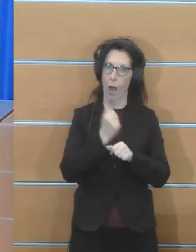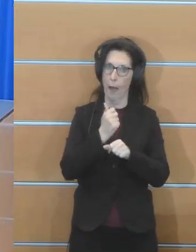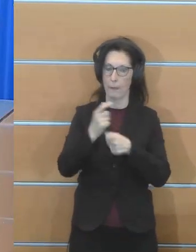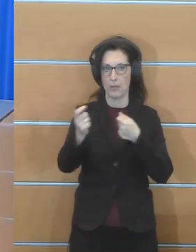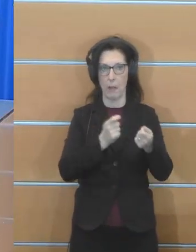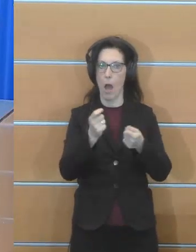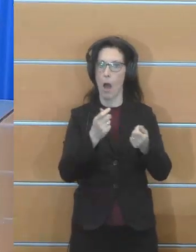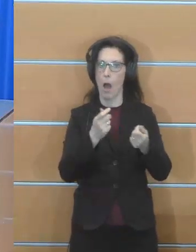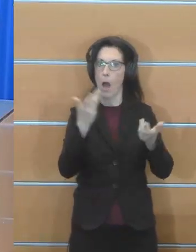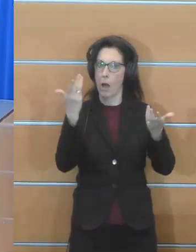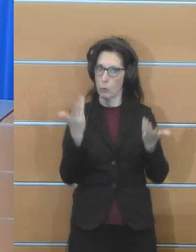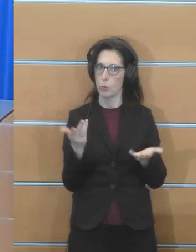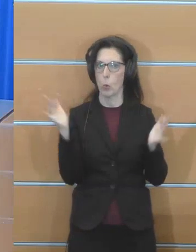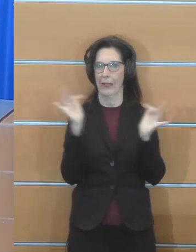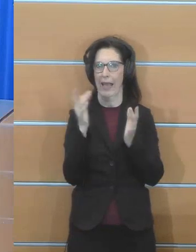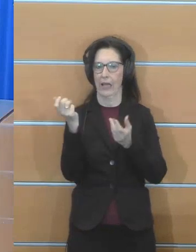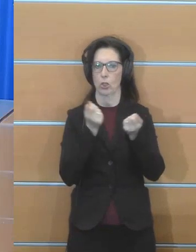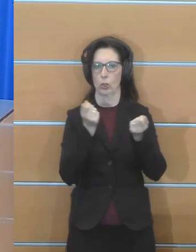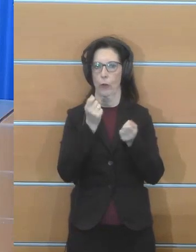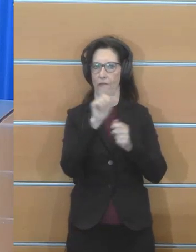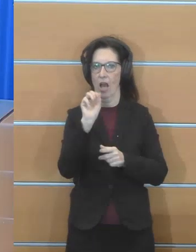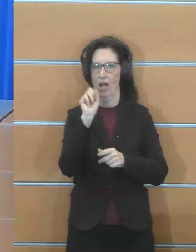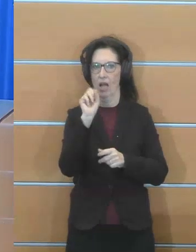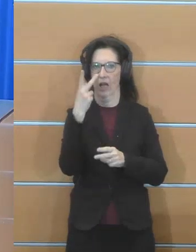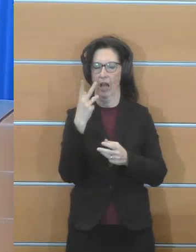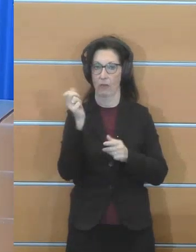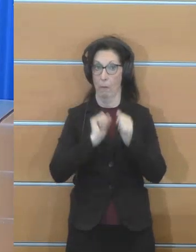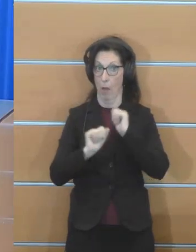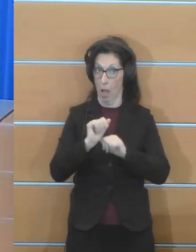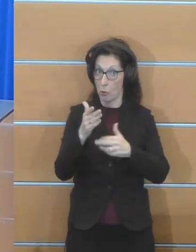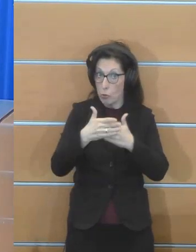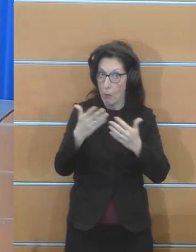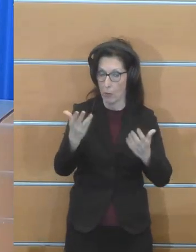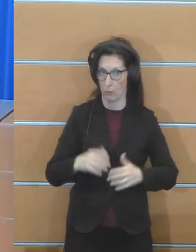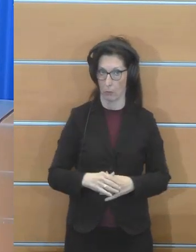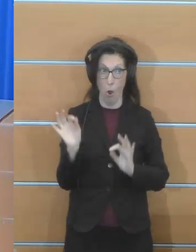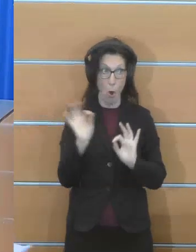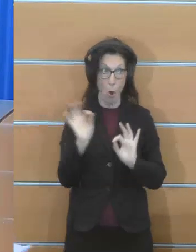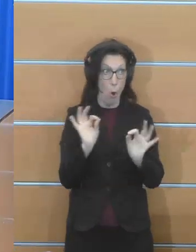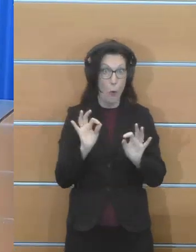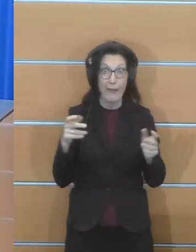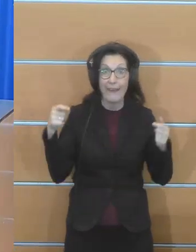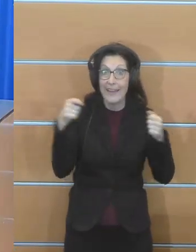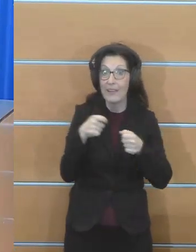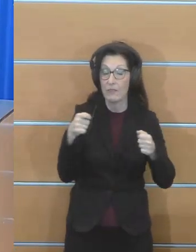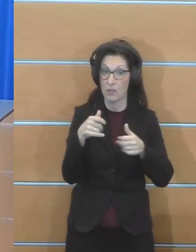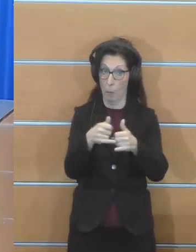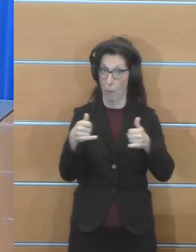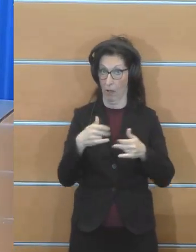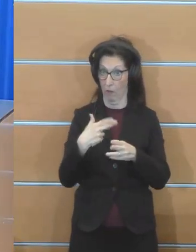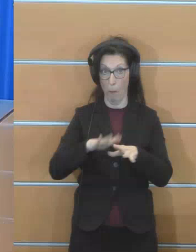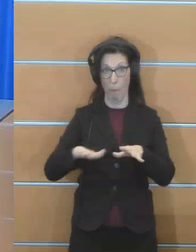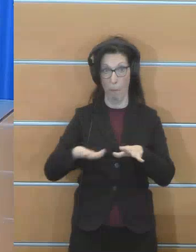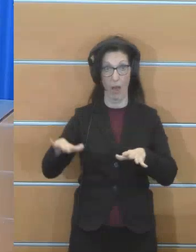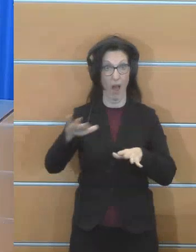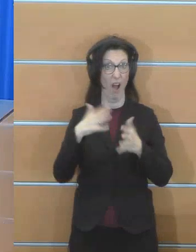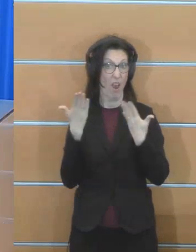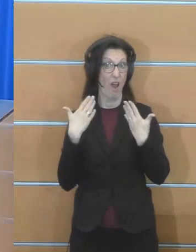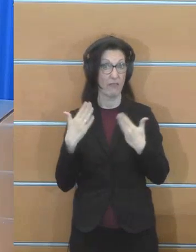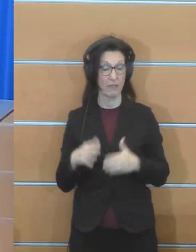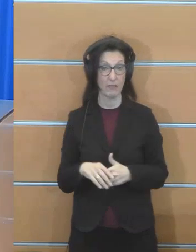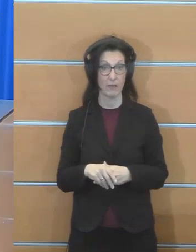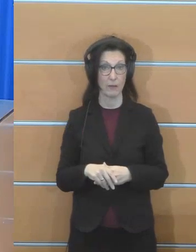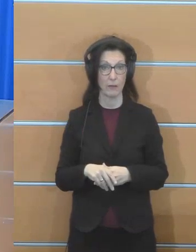entgegenzuwirken wie wäre es mit einem Investitionspaket für den ländlichen Raum und der